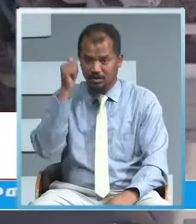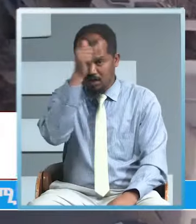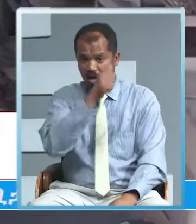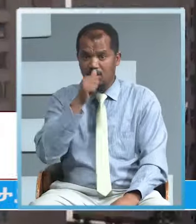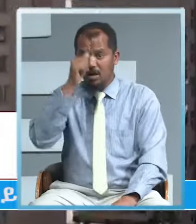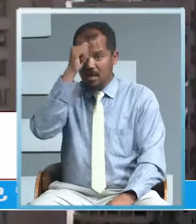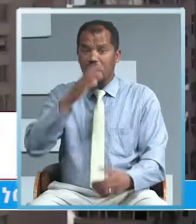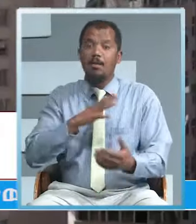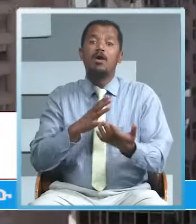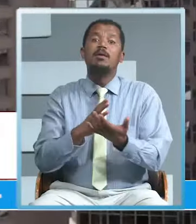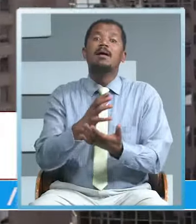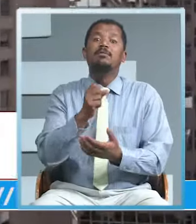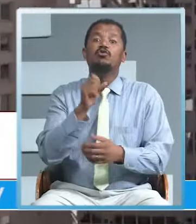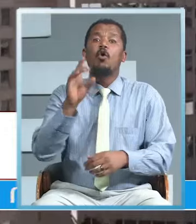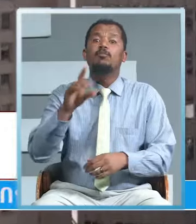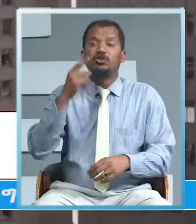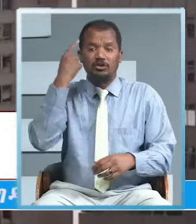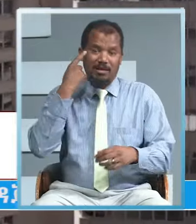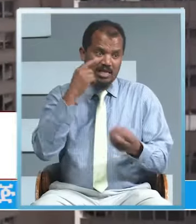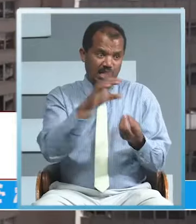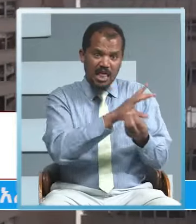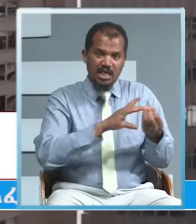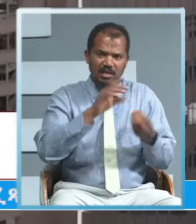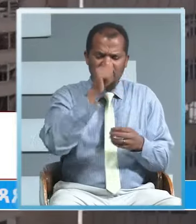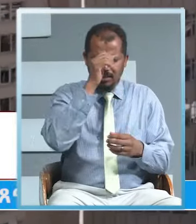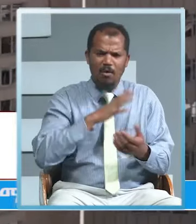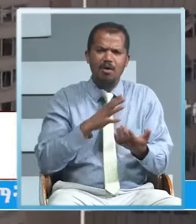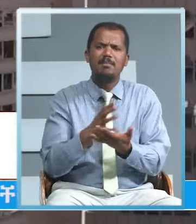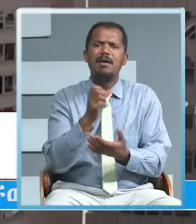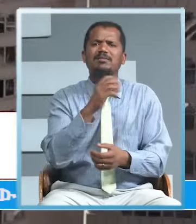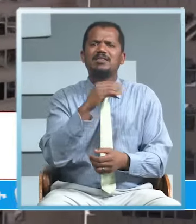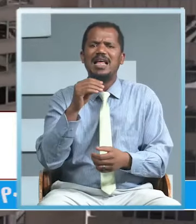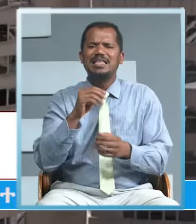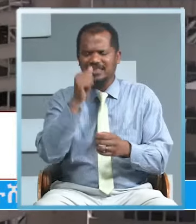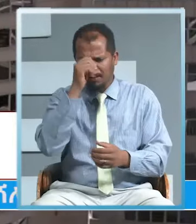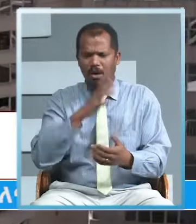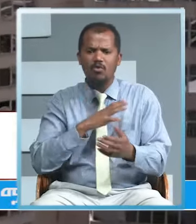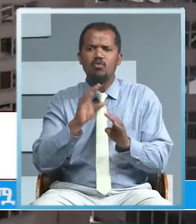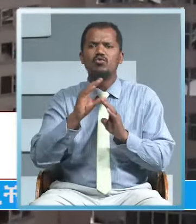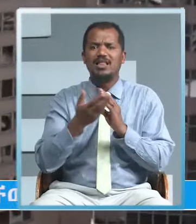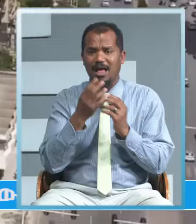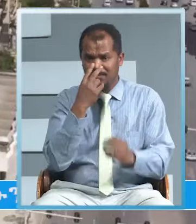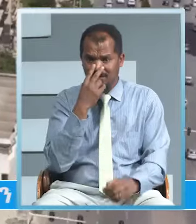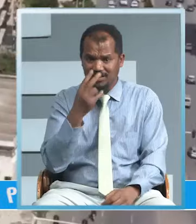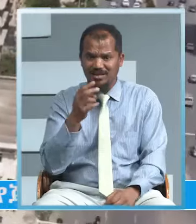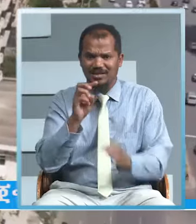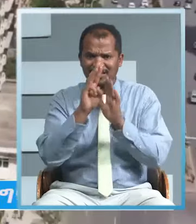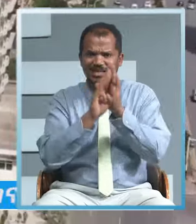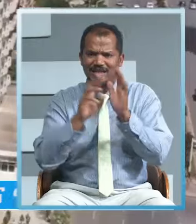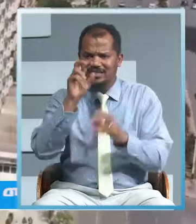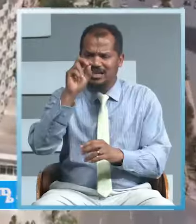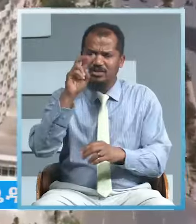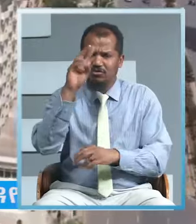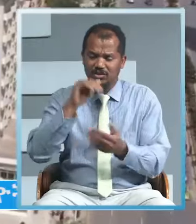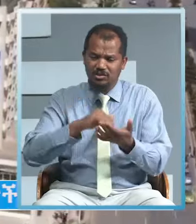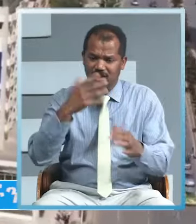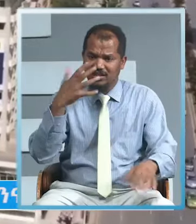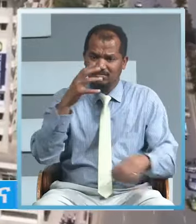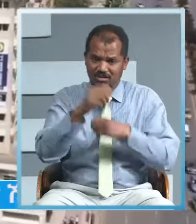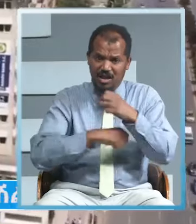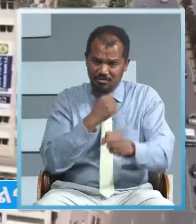የኢትዮጵያ ሰብአዊ መብቶች ኮሚሽን በትግራይ ክልል የሰብአዊ መብትና የሰብአዊ ሁኔታን በተመለከተ ከሰኔ 30 ቀን